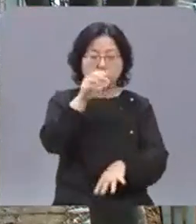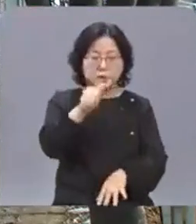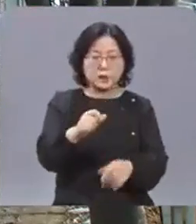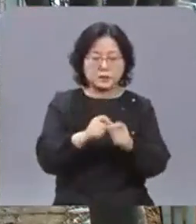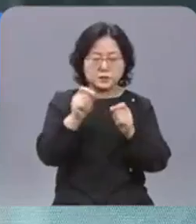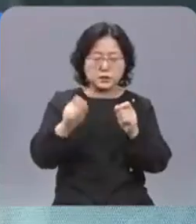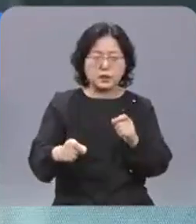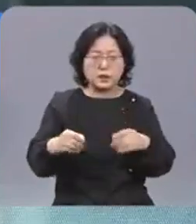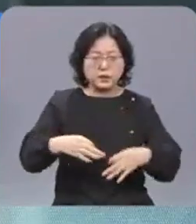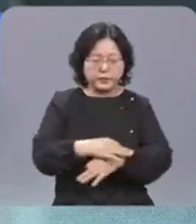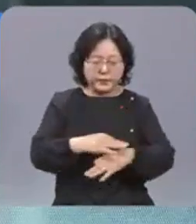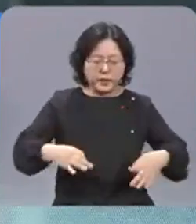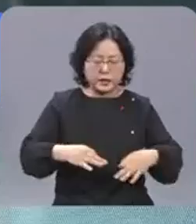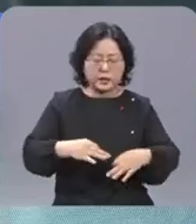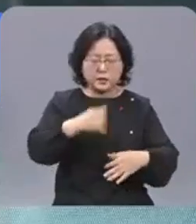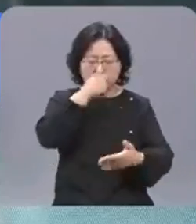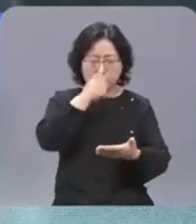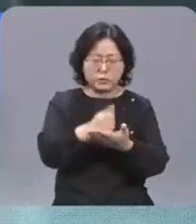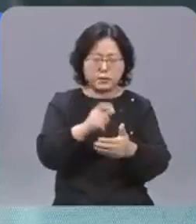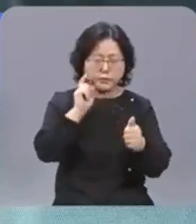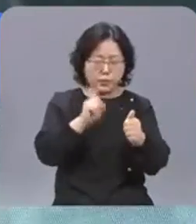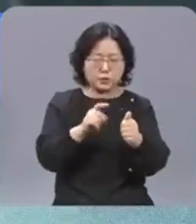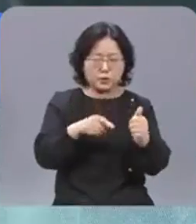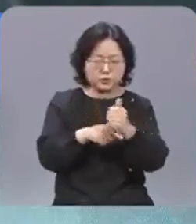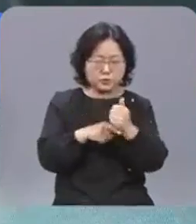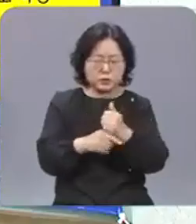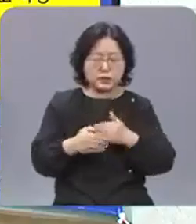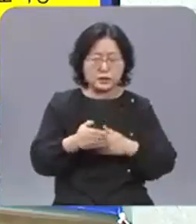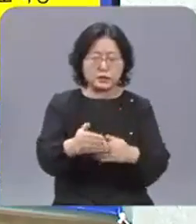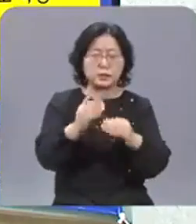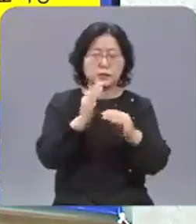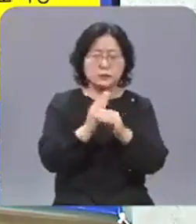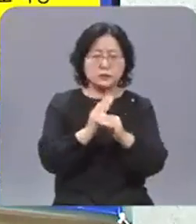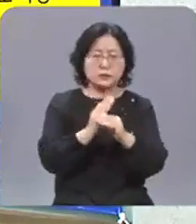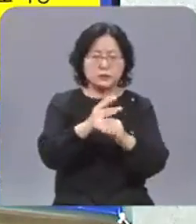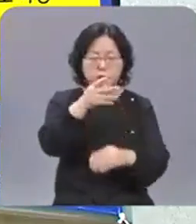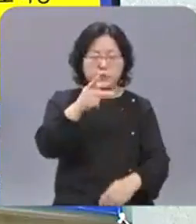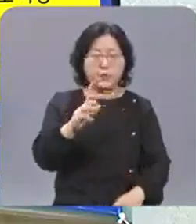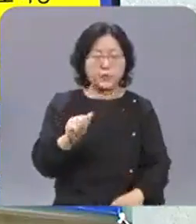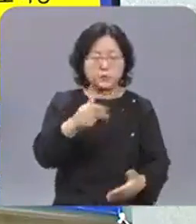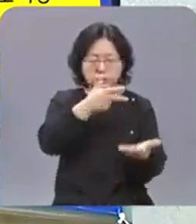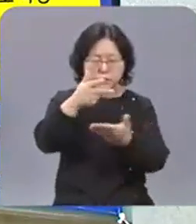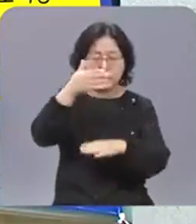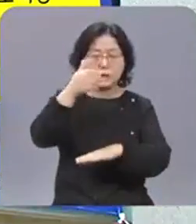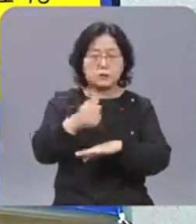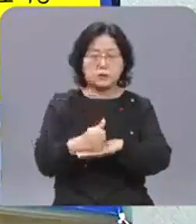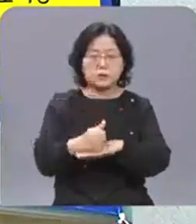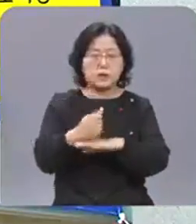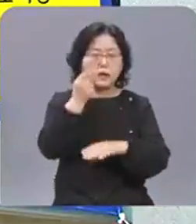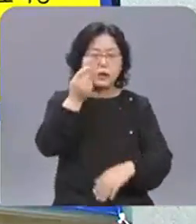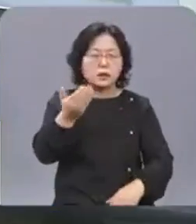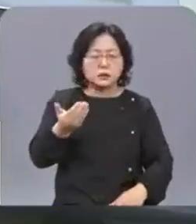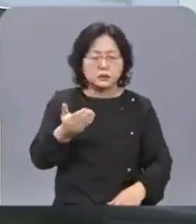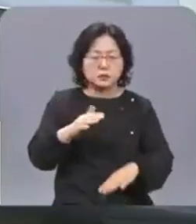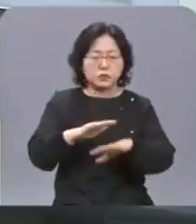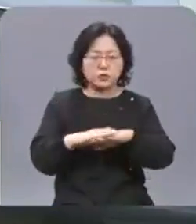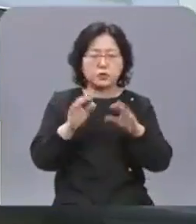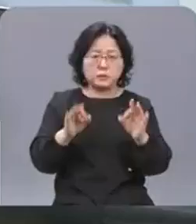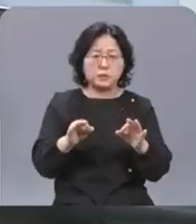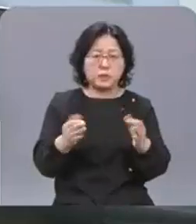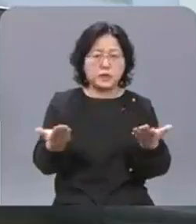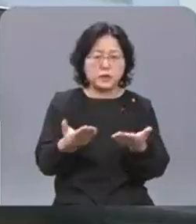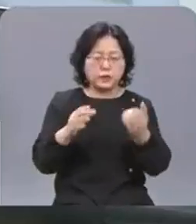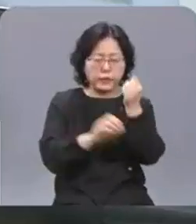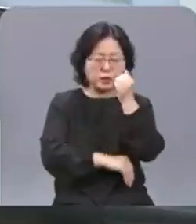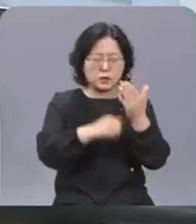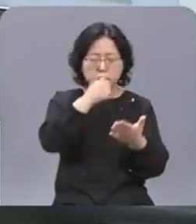지점장 등의 비위 행위를 포착하고 수사를 진행해왔습니다. KBS 취재 결과 한 달 전 농협은행은 업무상